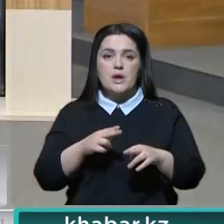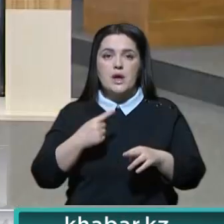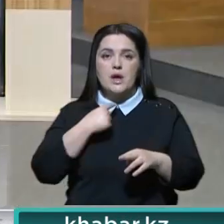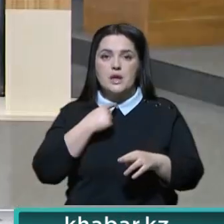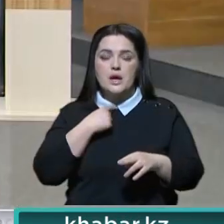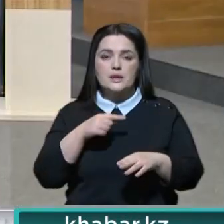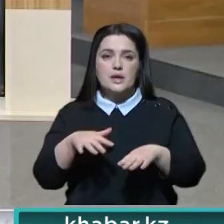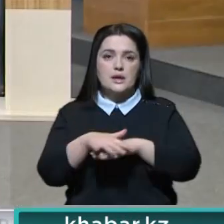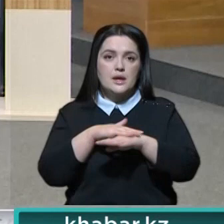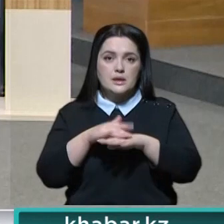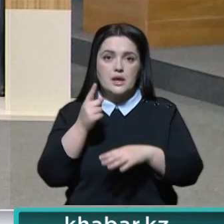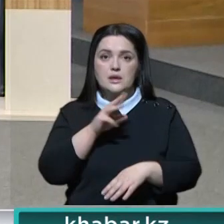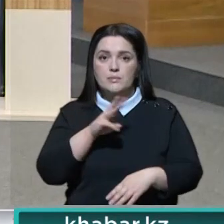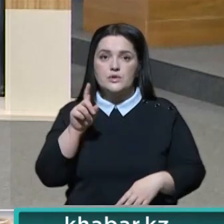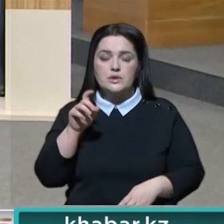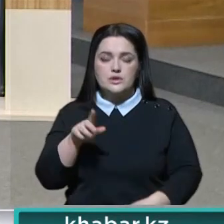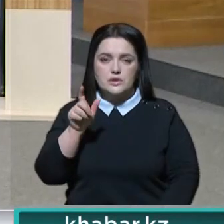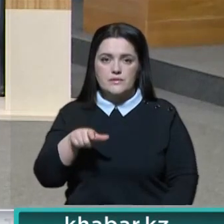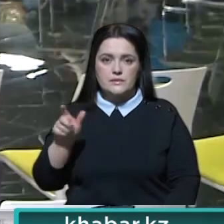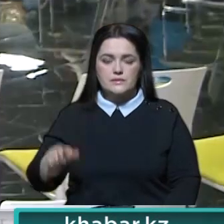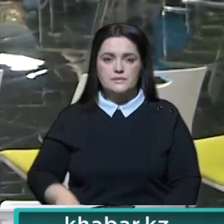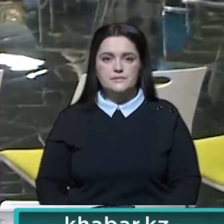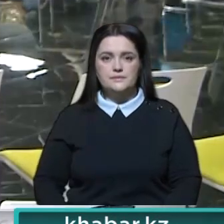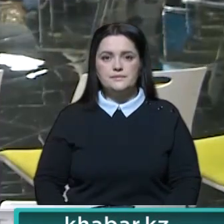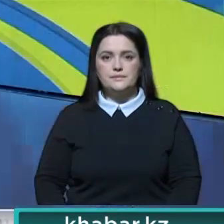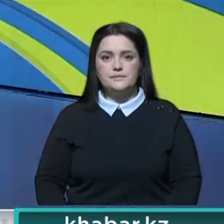списках электоратов больше 1 100 000 человек.